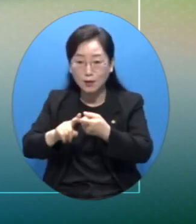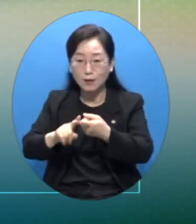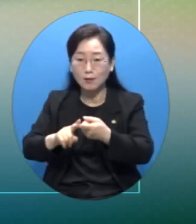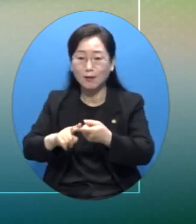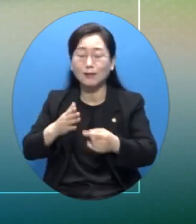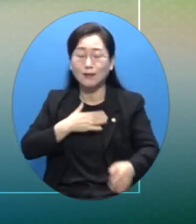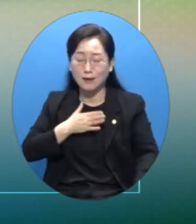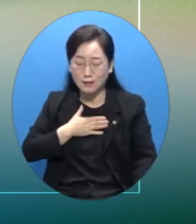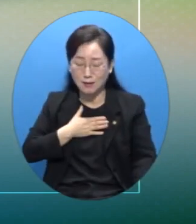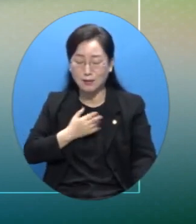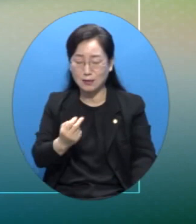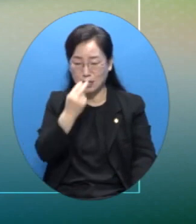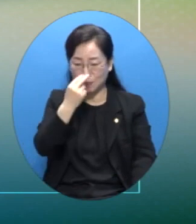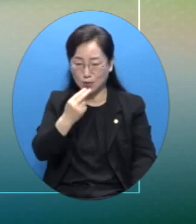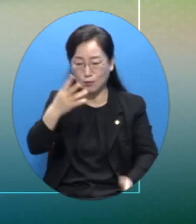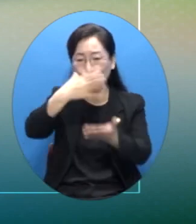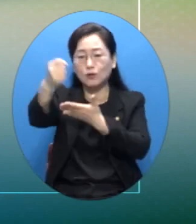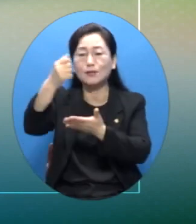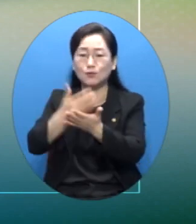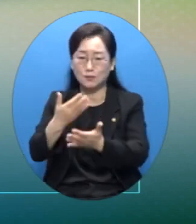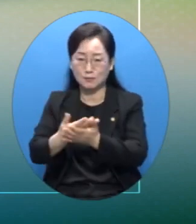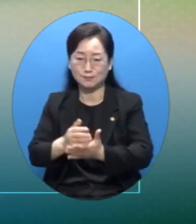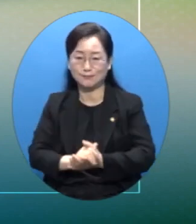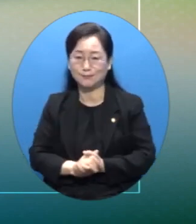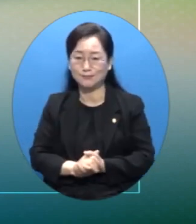제 생명을 취하소서.